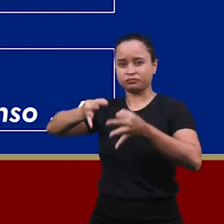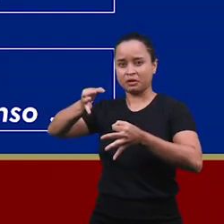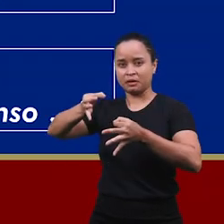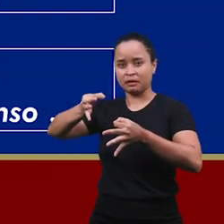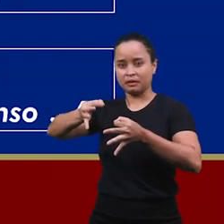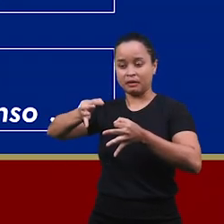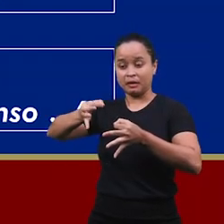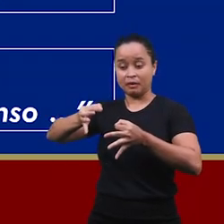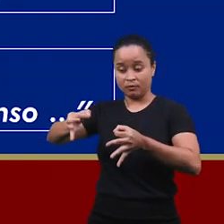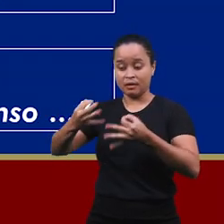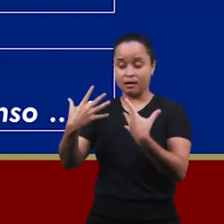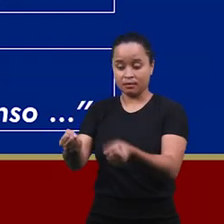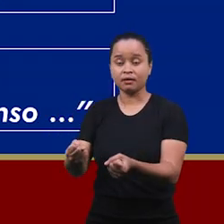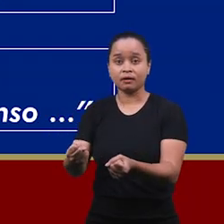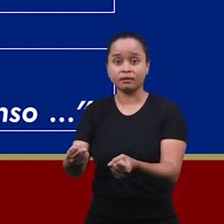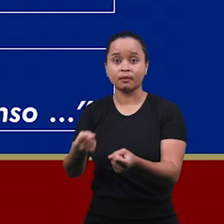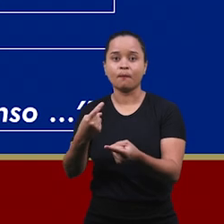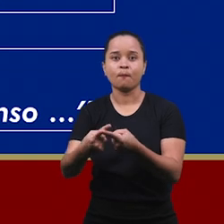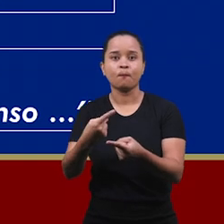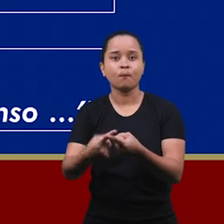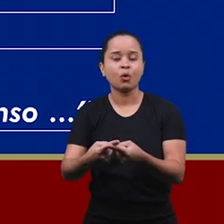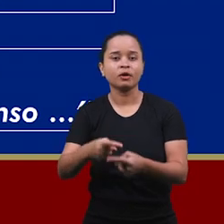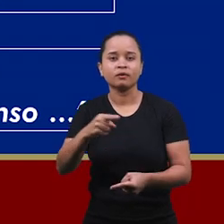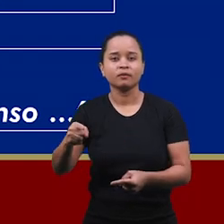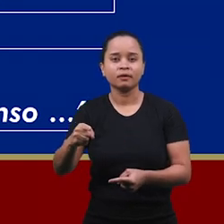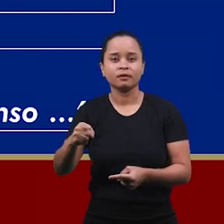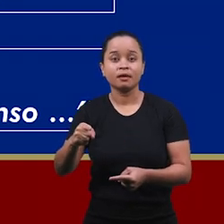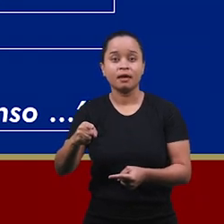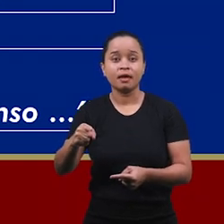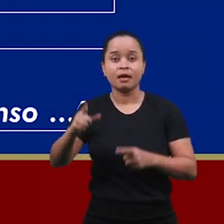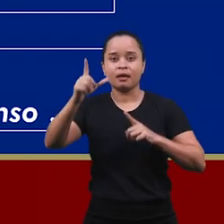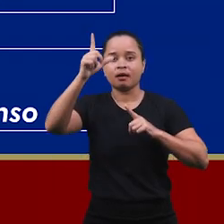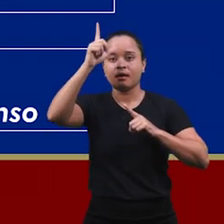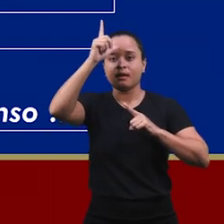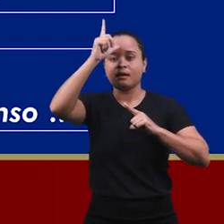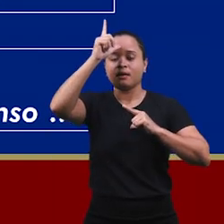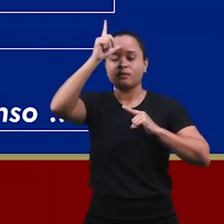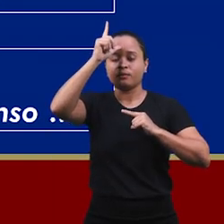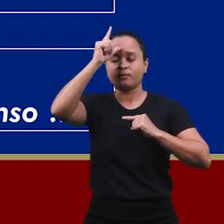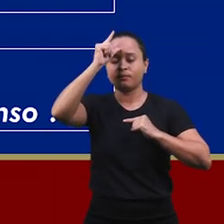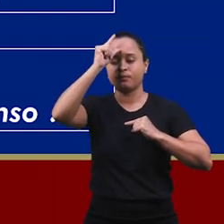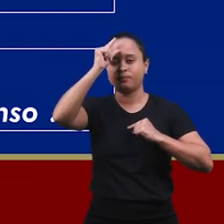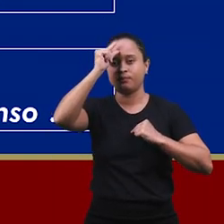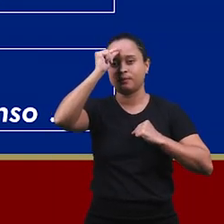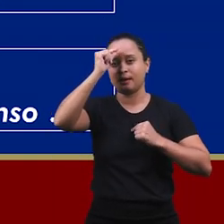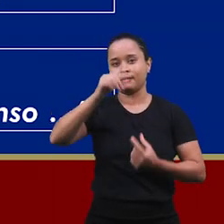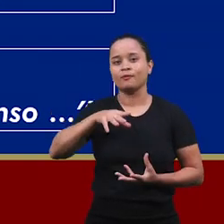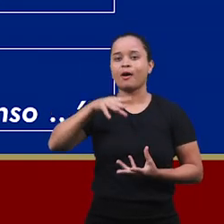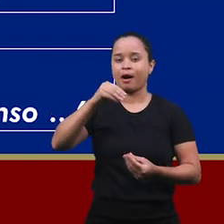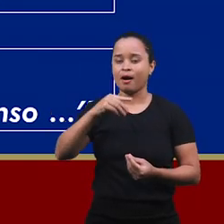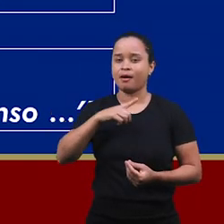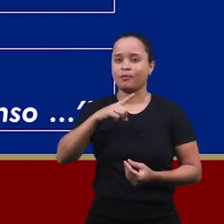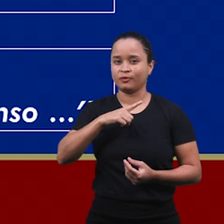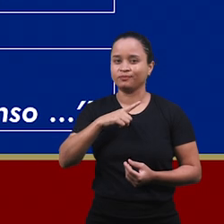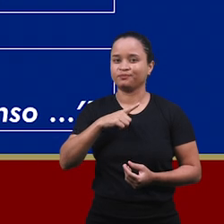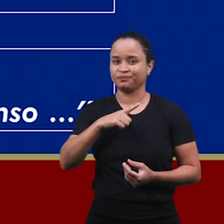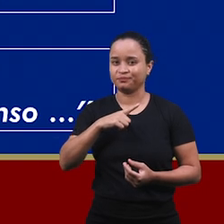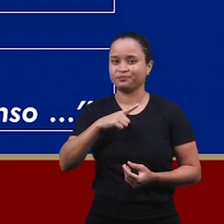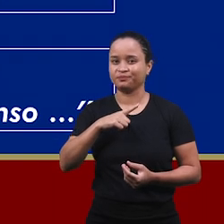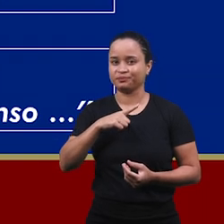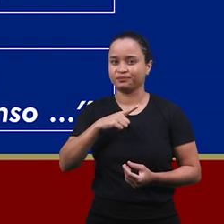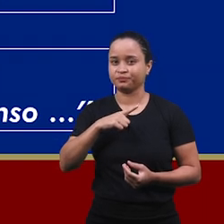humble et de cœur et vous allez retrouver le repos pour vos